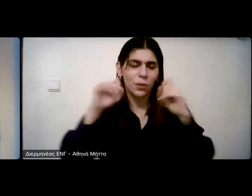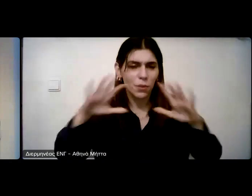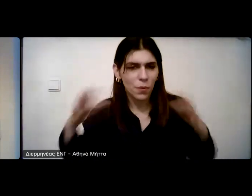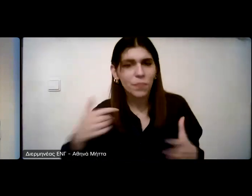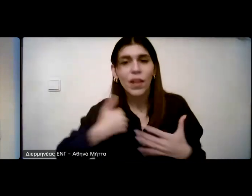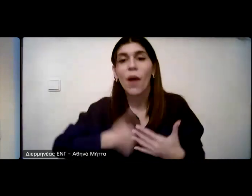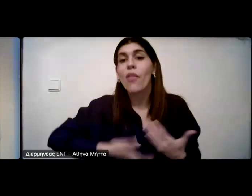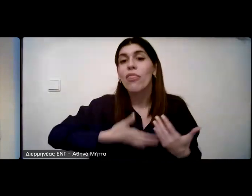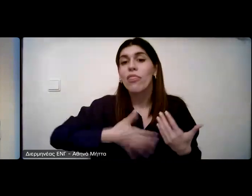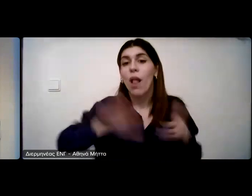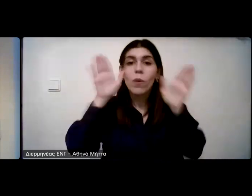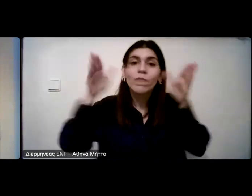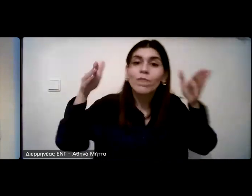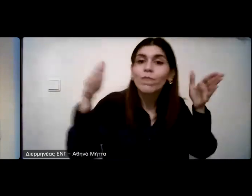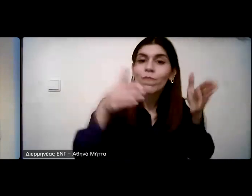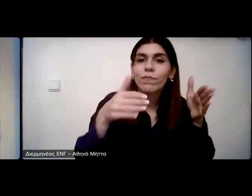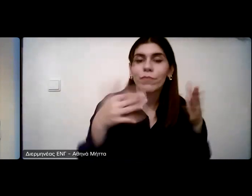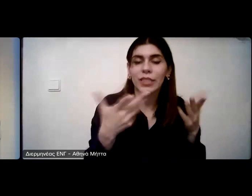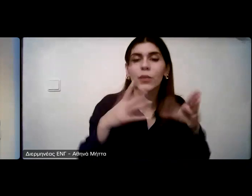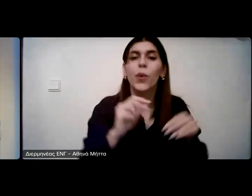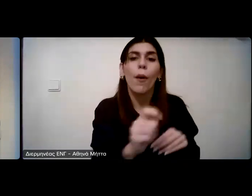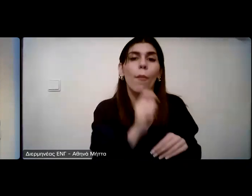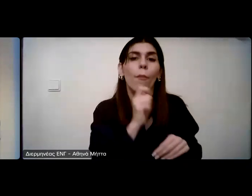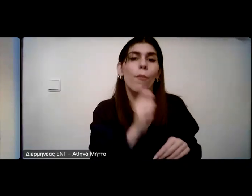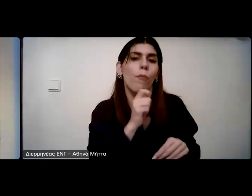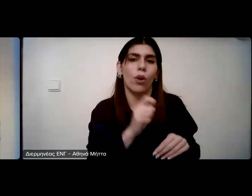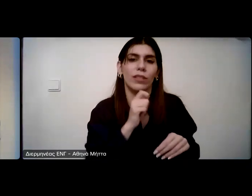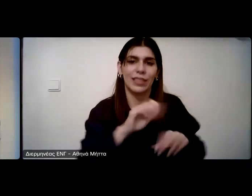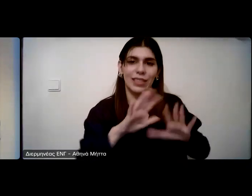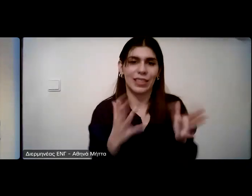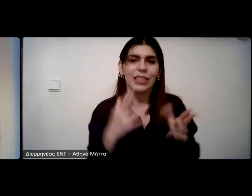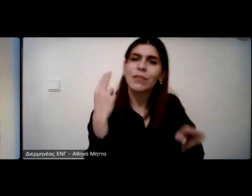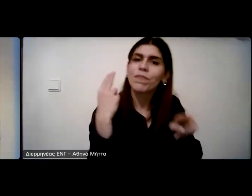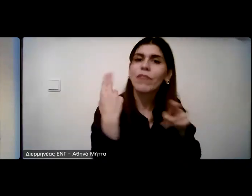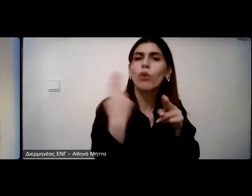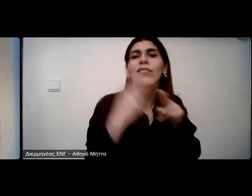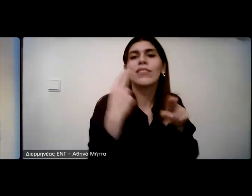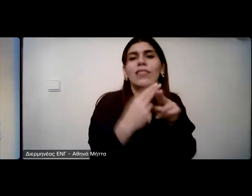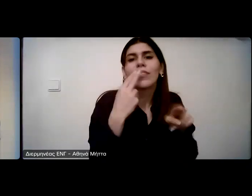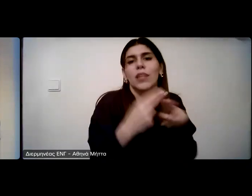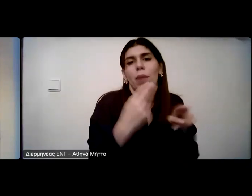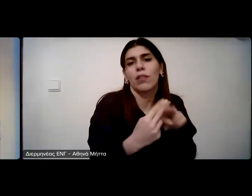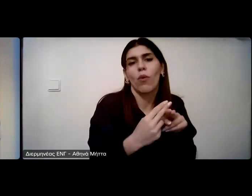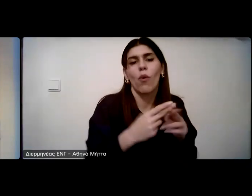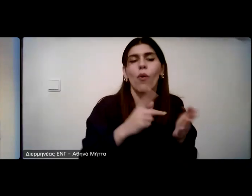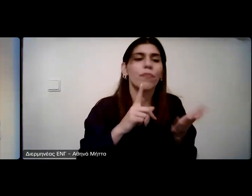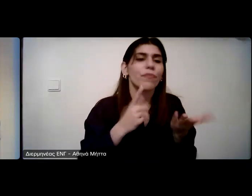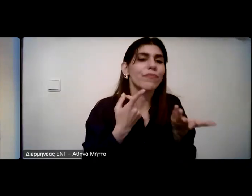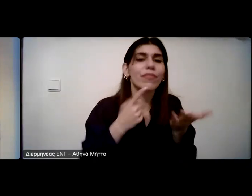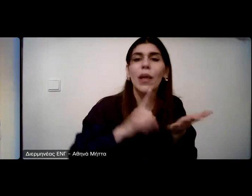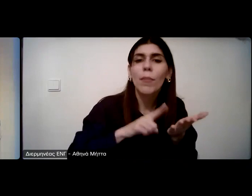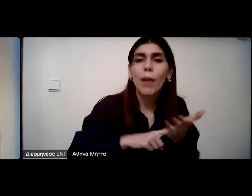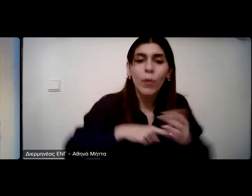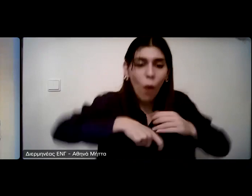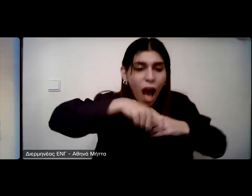επιμείνω, είναι η πολιτική σημασία του να υπερβούμε αυτή την